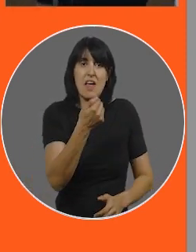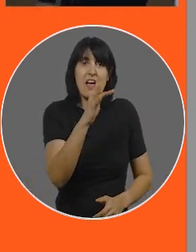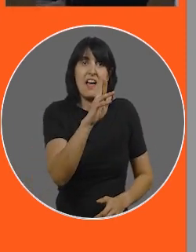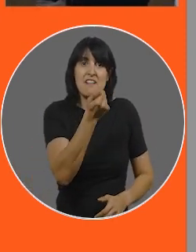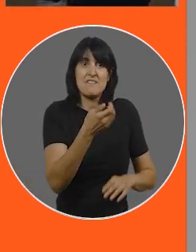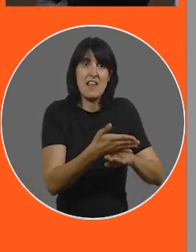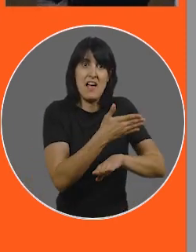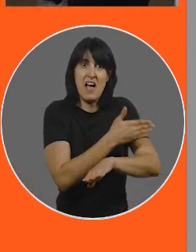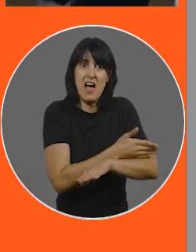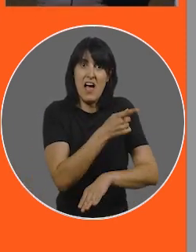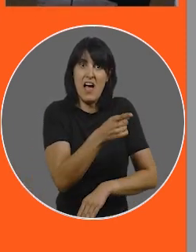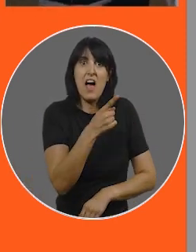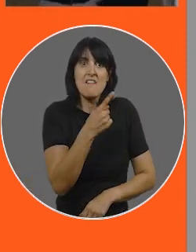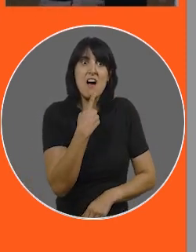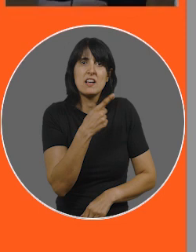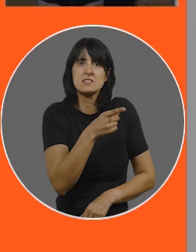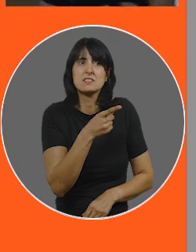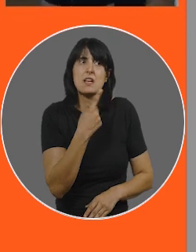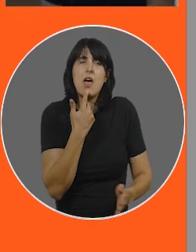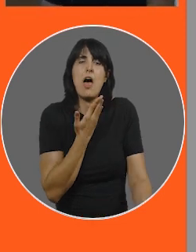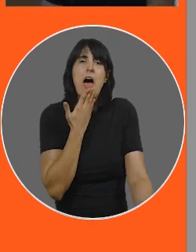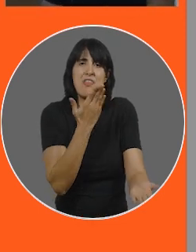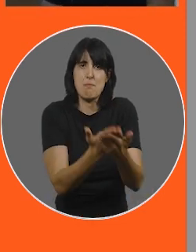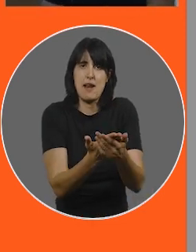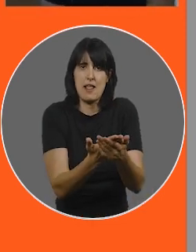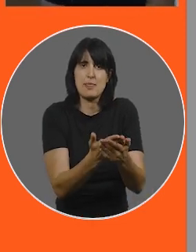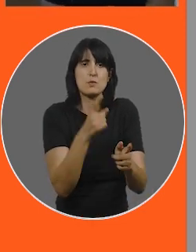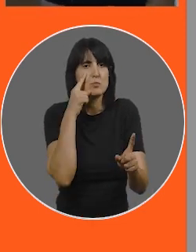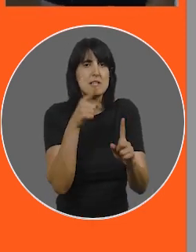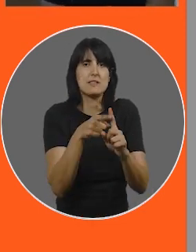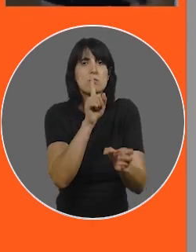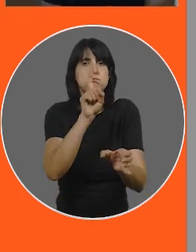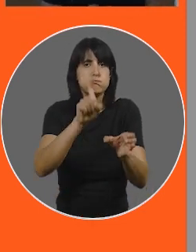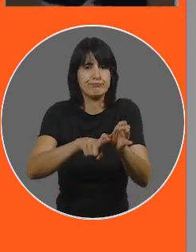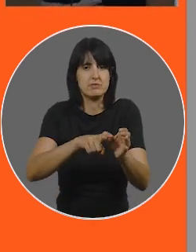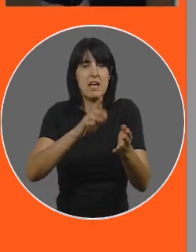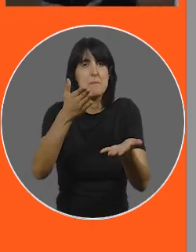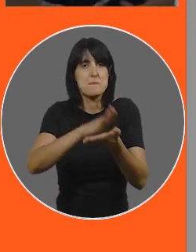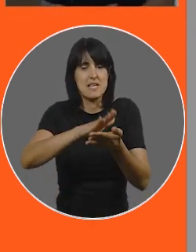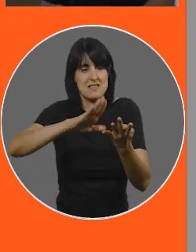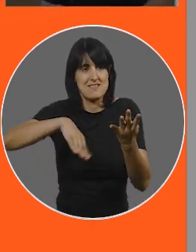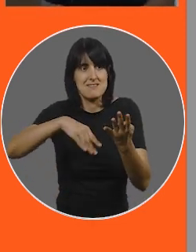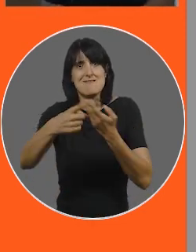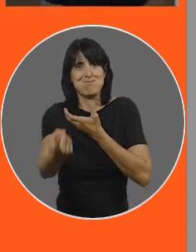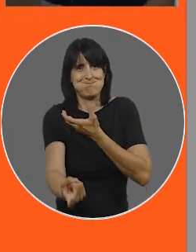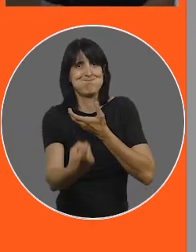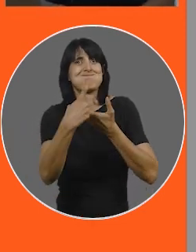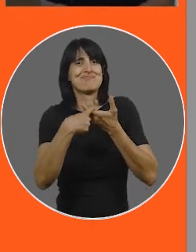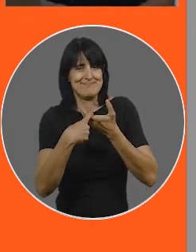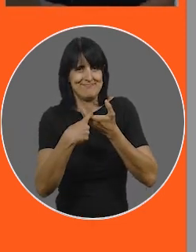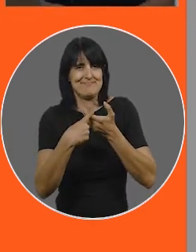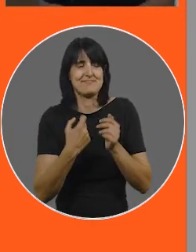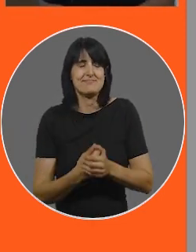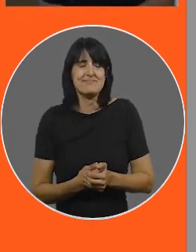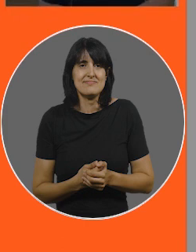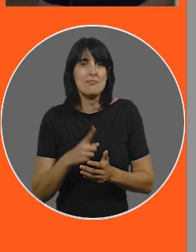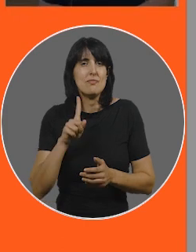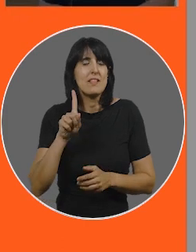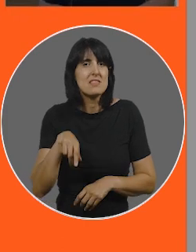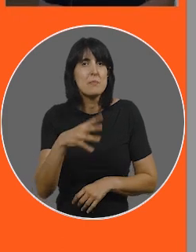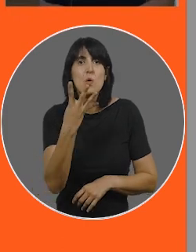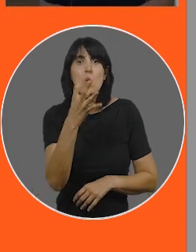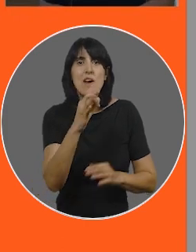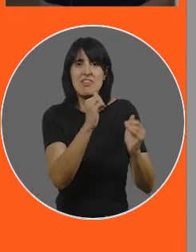l'AFRA no n'era part, però ja ha fet la sol·licitud i a final de mes en formarà part. També tenim